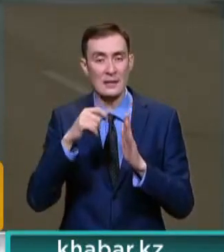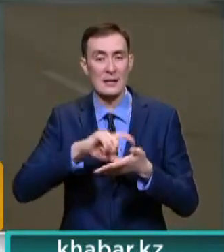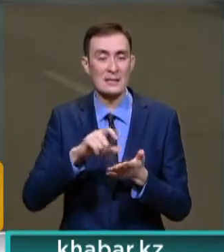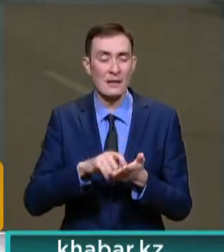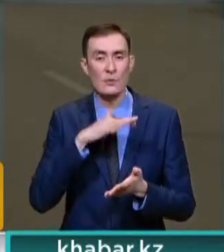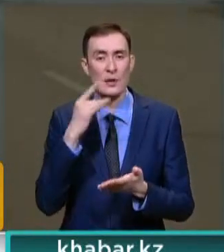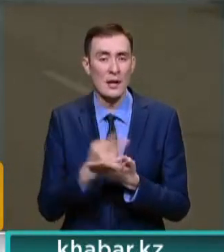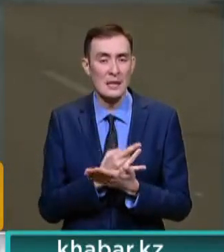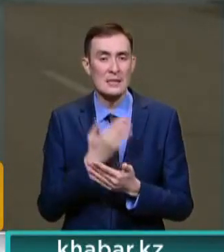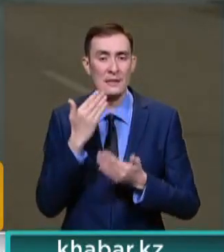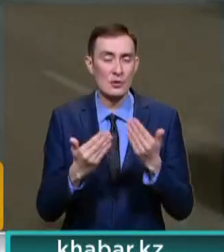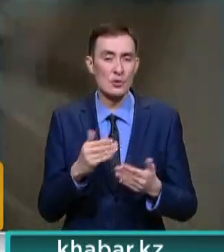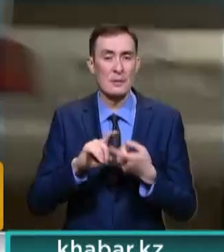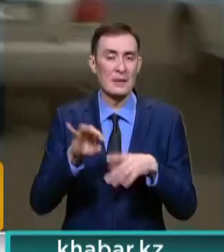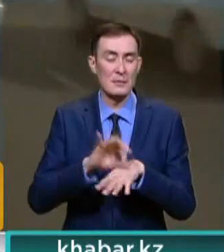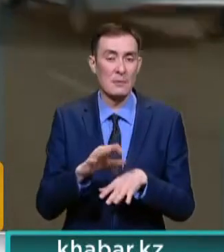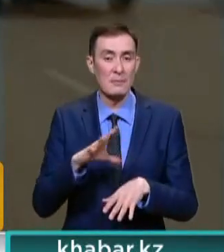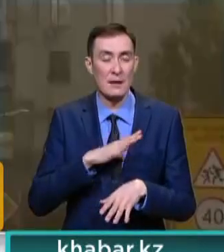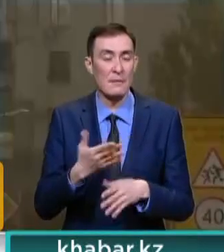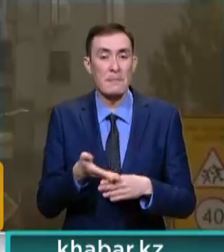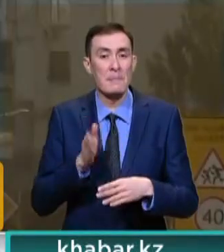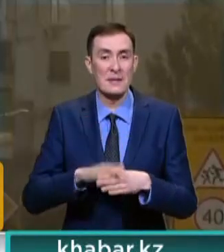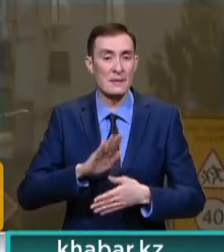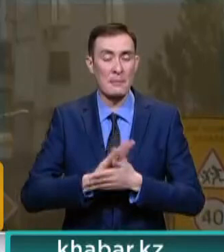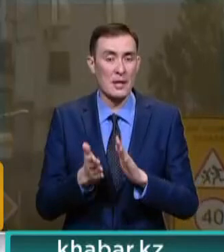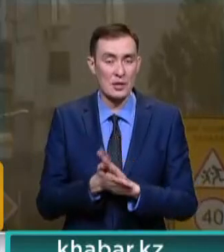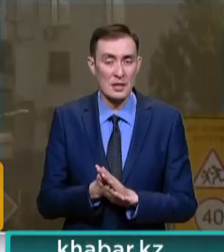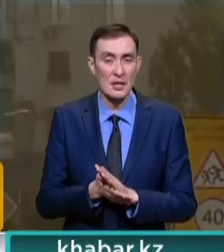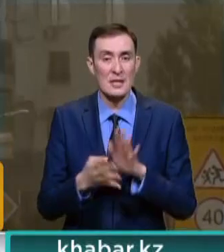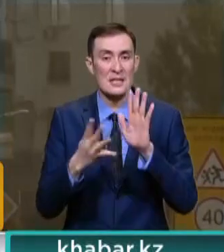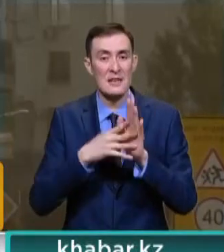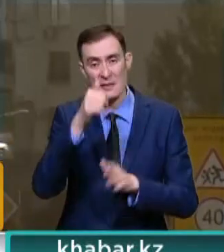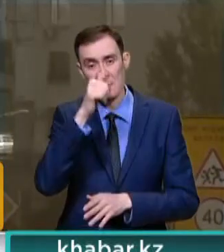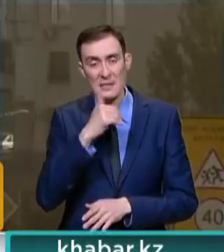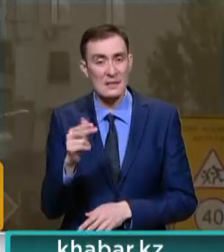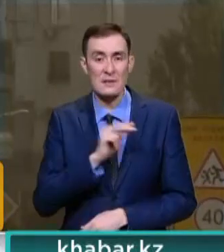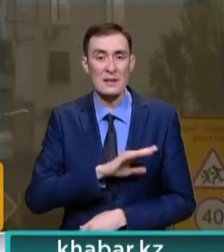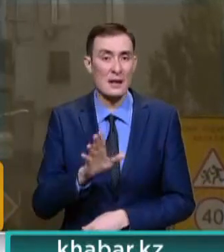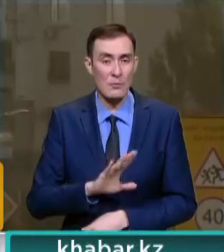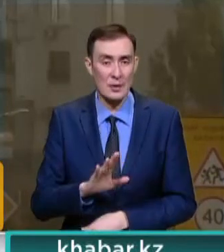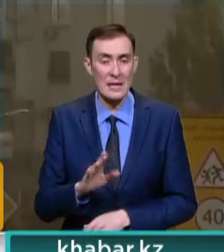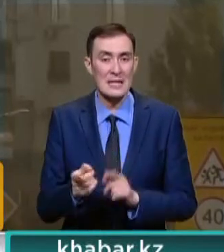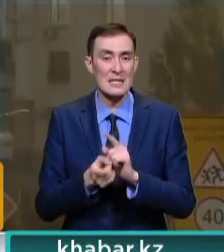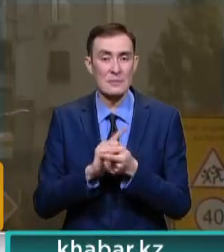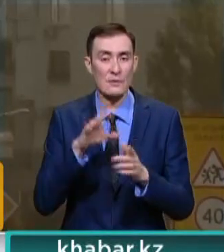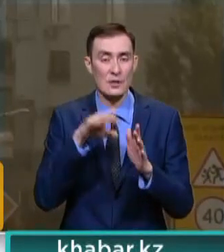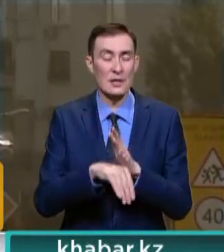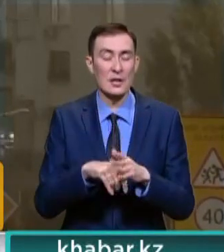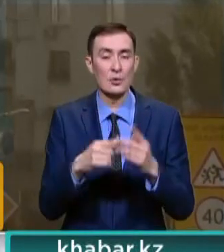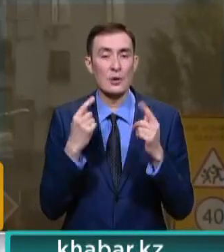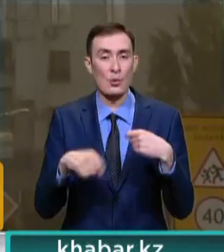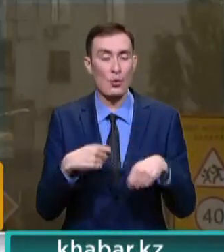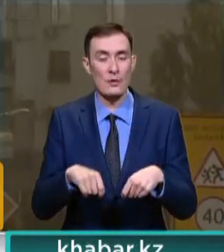неоднократно заявляли, что из-за пандемии оказались в бедственном положении. 9 месяцев они не работали. Изменения коснулись и